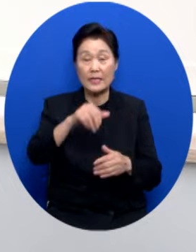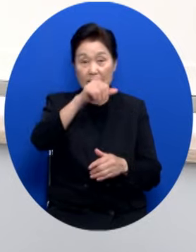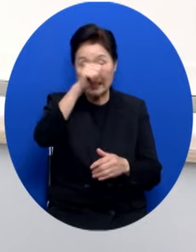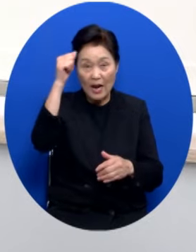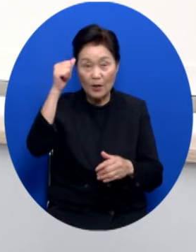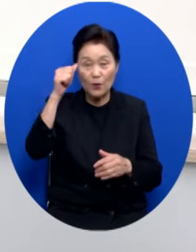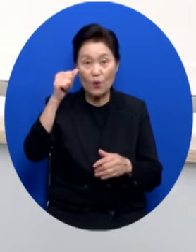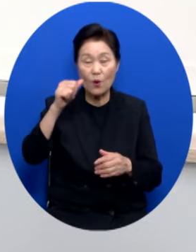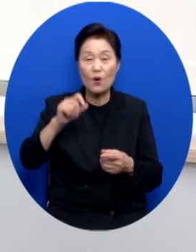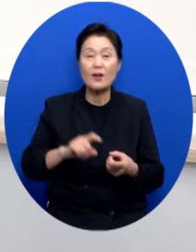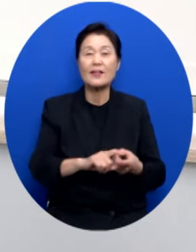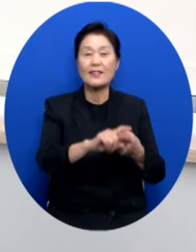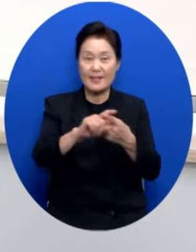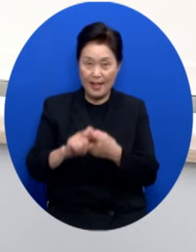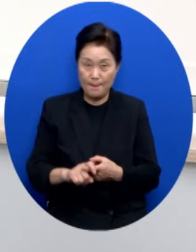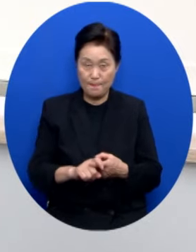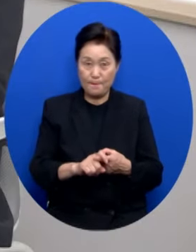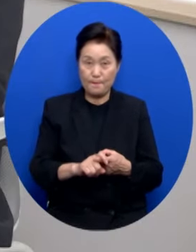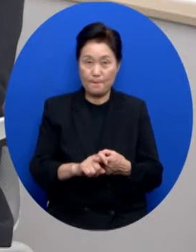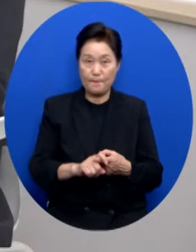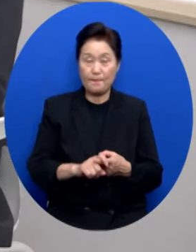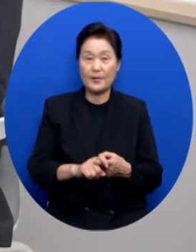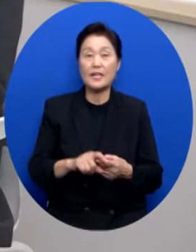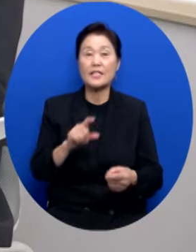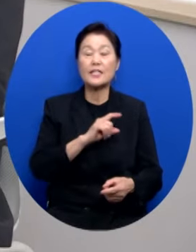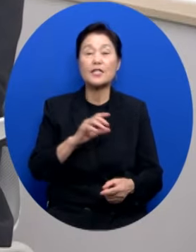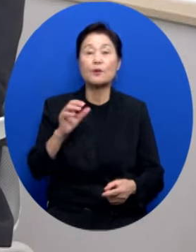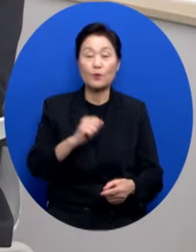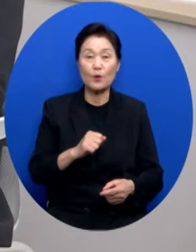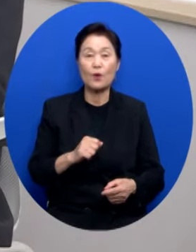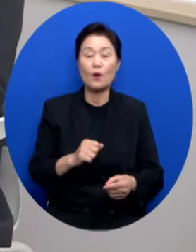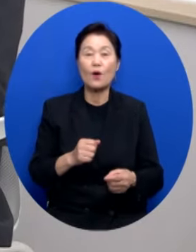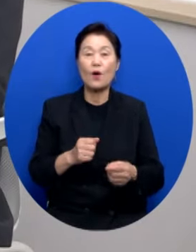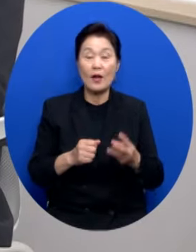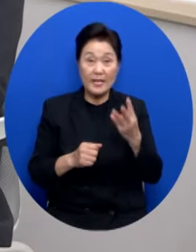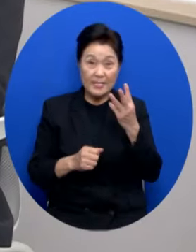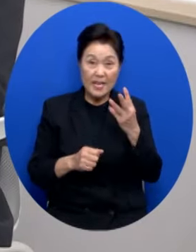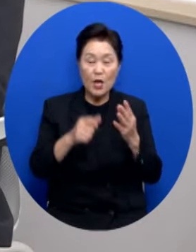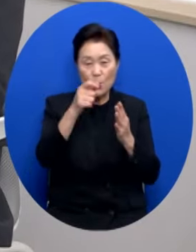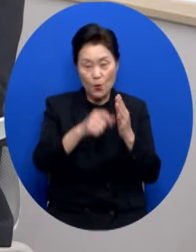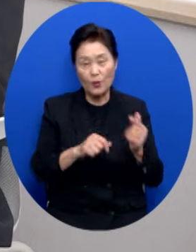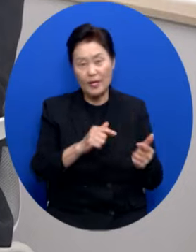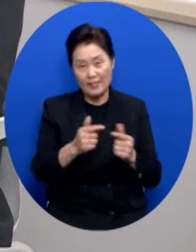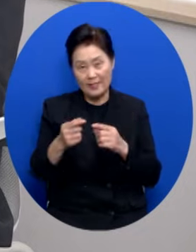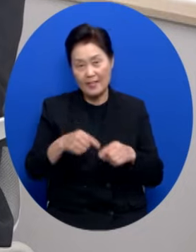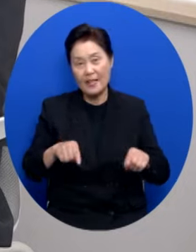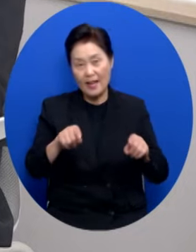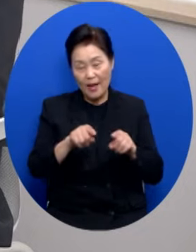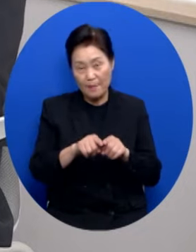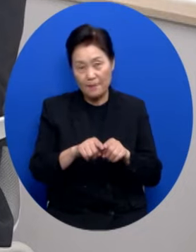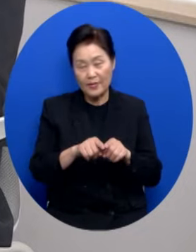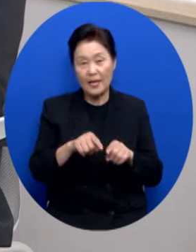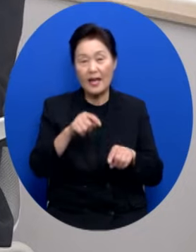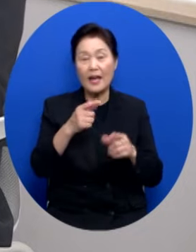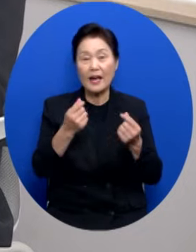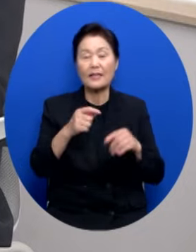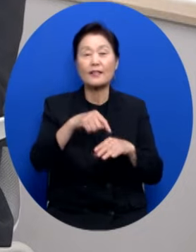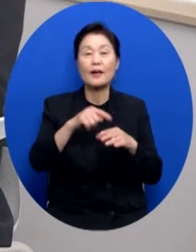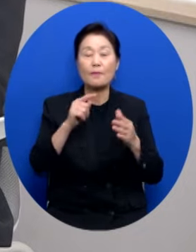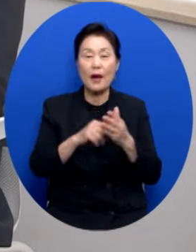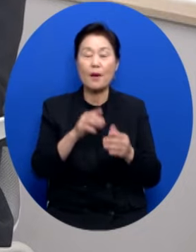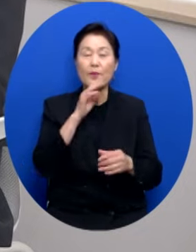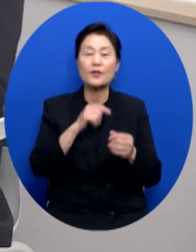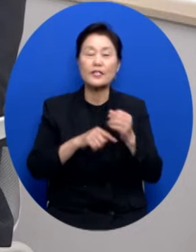한국개혁장로교회연합회 연합이라고 해서 그런 문제들을 함께 한 목소리로 내어 이 땅의 거룩한